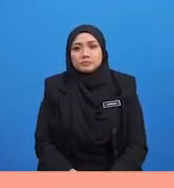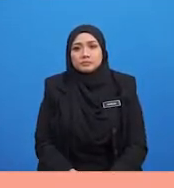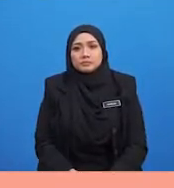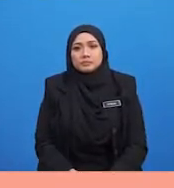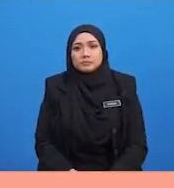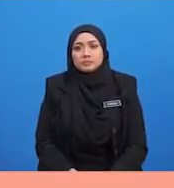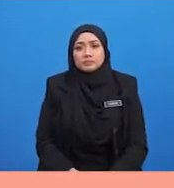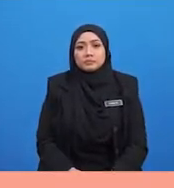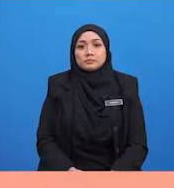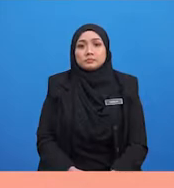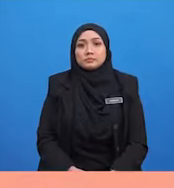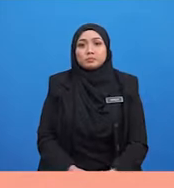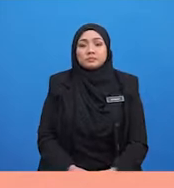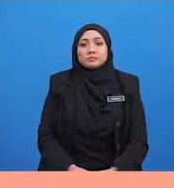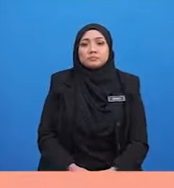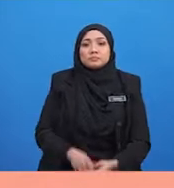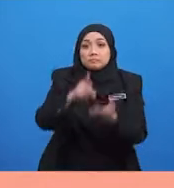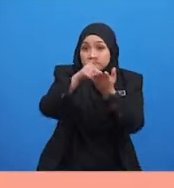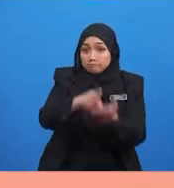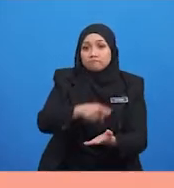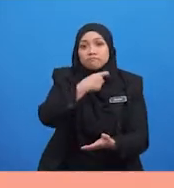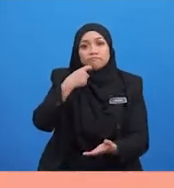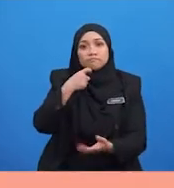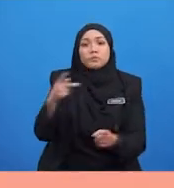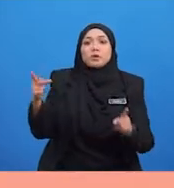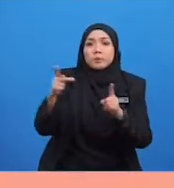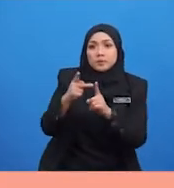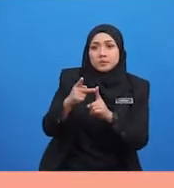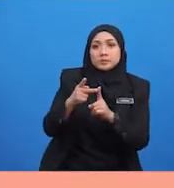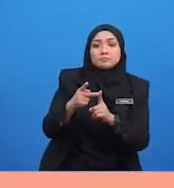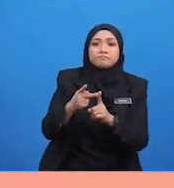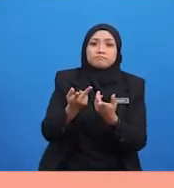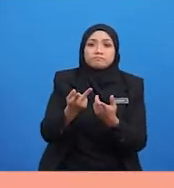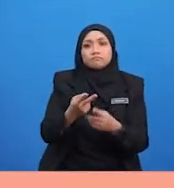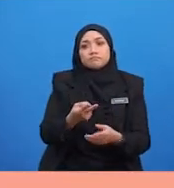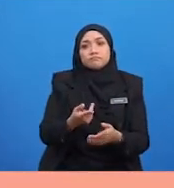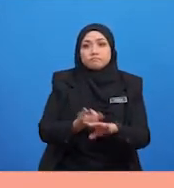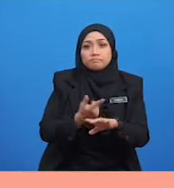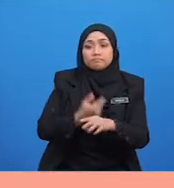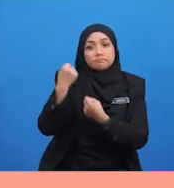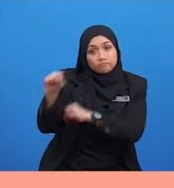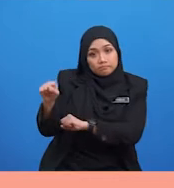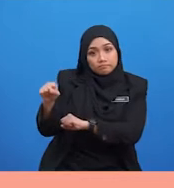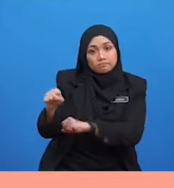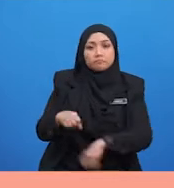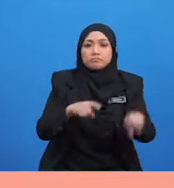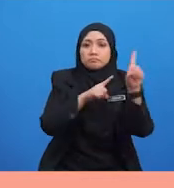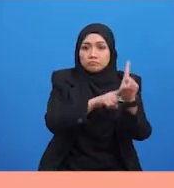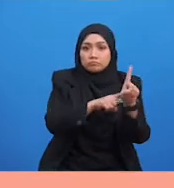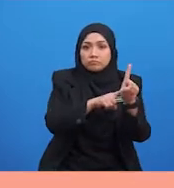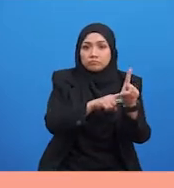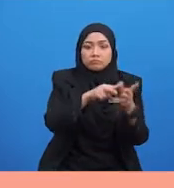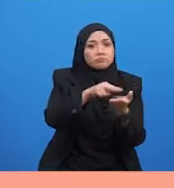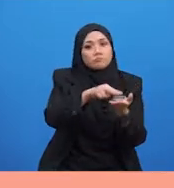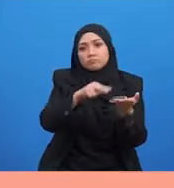Manakala, kesan dehidrasi kepada prestasi sukan. 1.